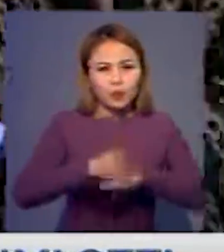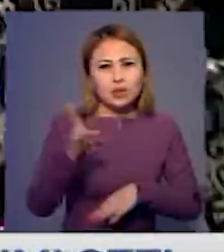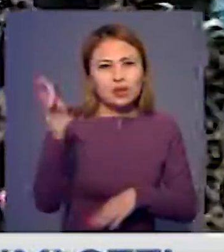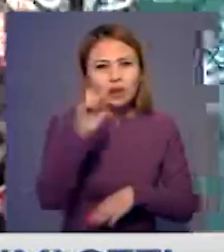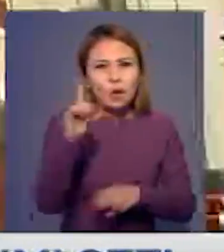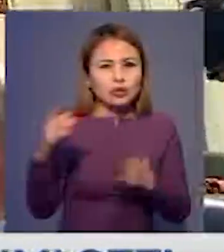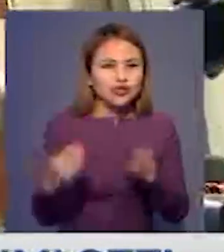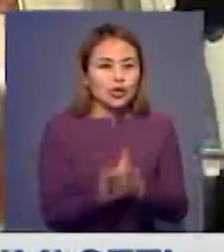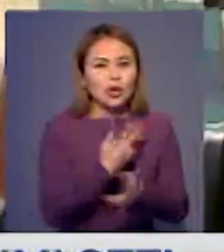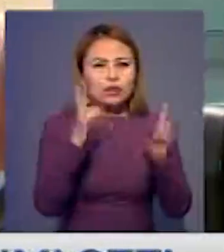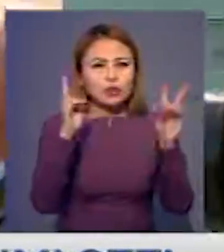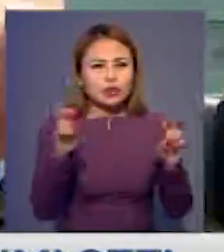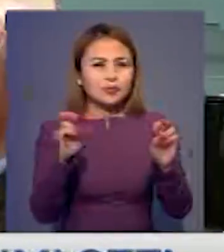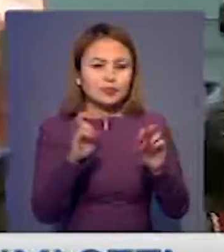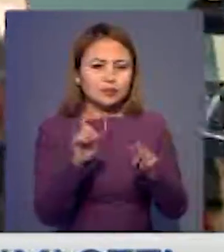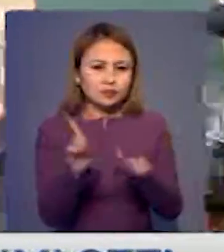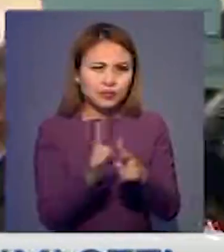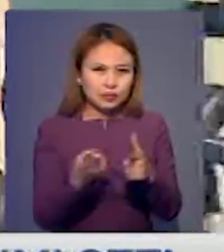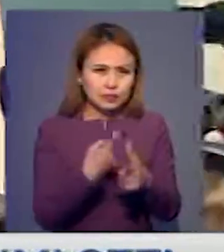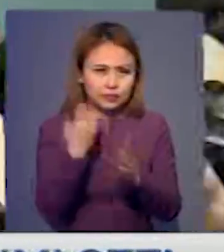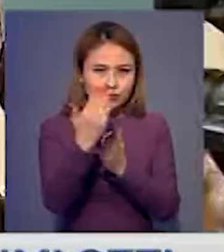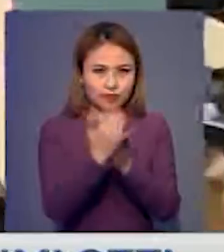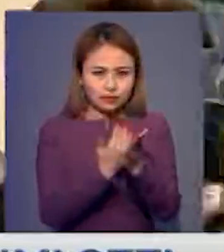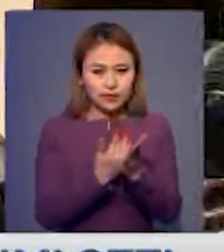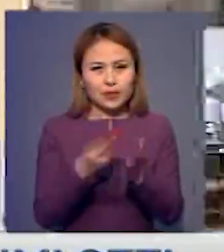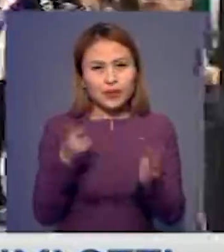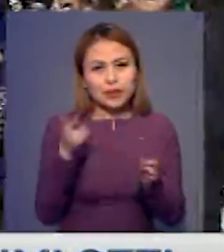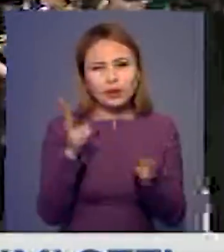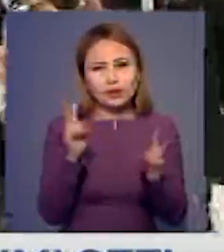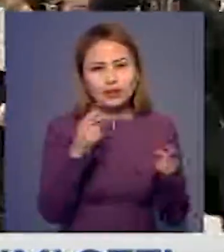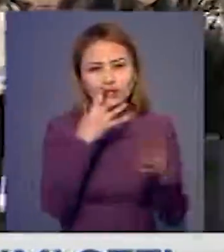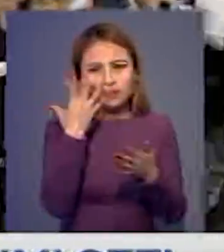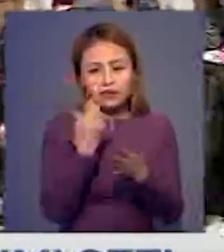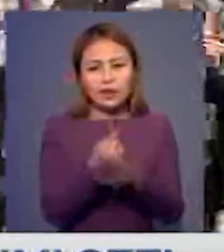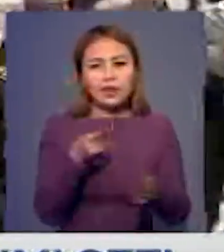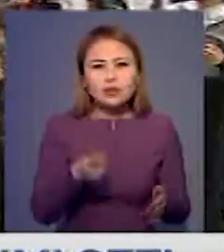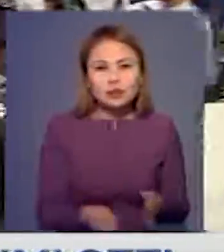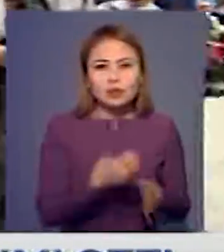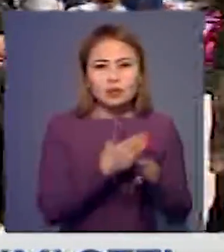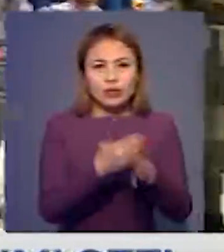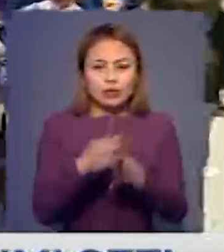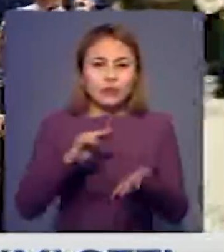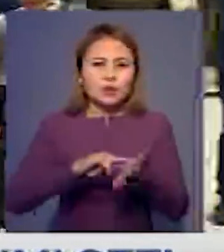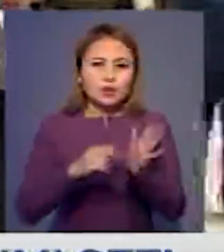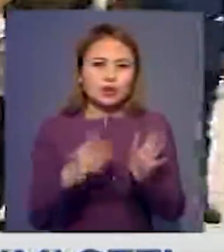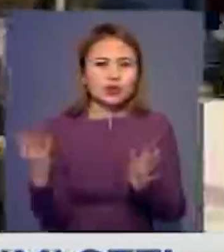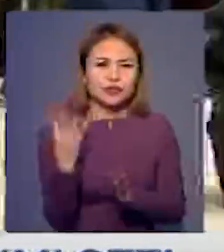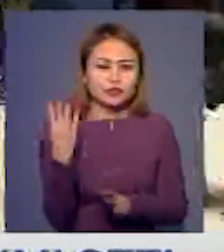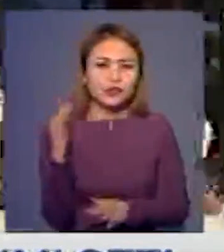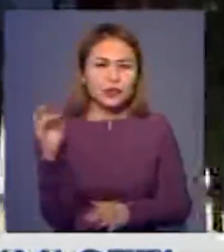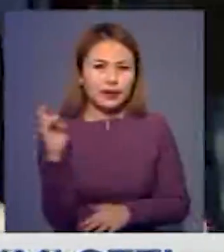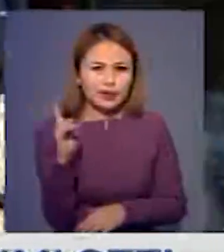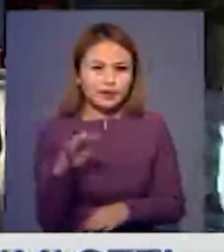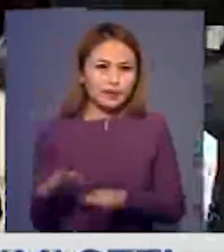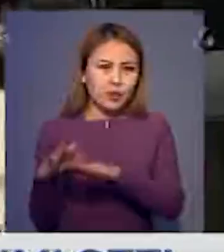назарына Наурыз жаңару нышаны мерекелік шоу бағдарламасы ұсынылды. Айта кетсек, тұсаукесер қайырымдылық жобасы осымен 4-ші